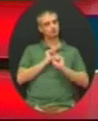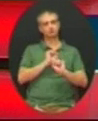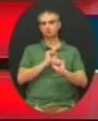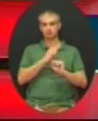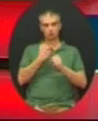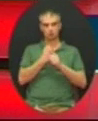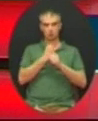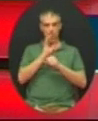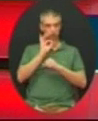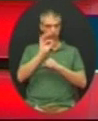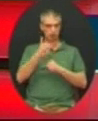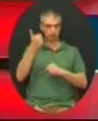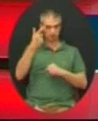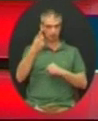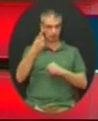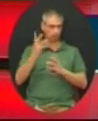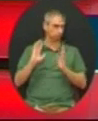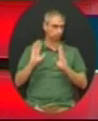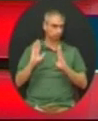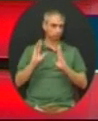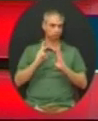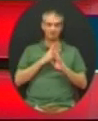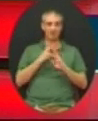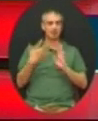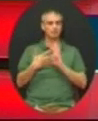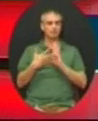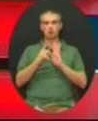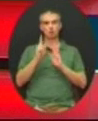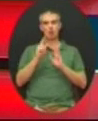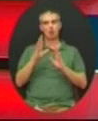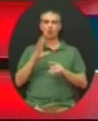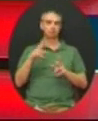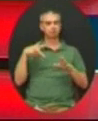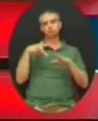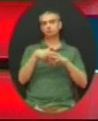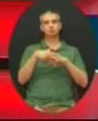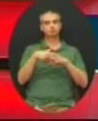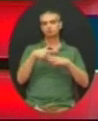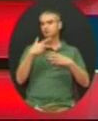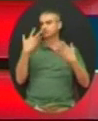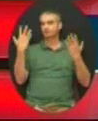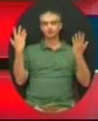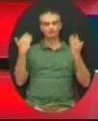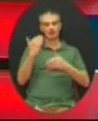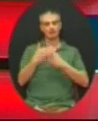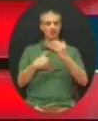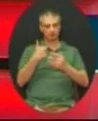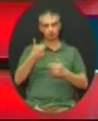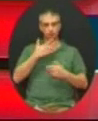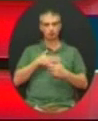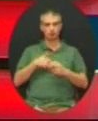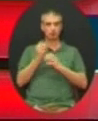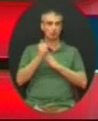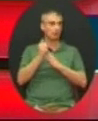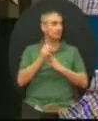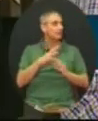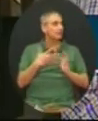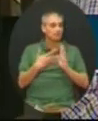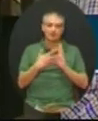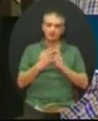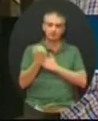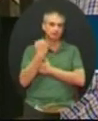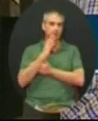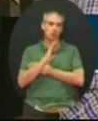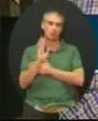את פעולות השר, ובלבד שהביקורת לא תסכל, נגיד, מהלכים שהשר רוצה להוביל? למבקר אין